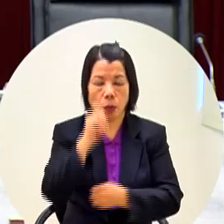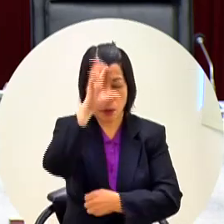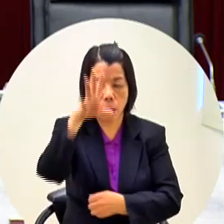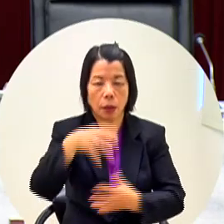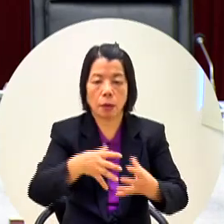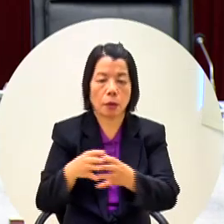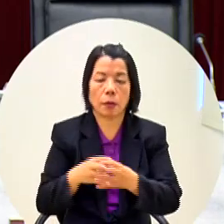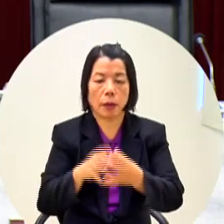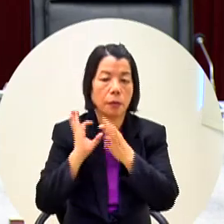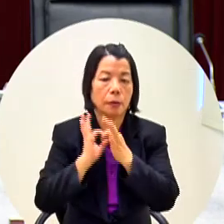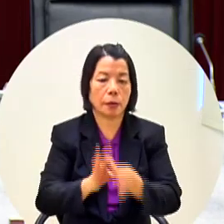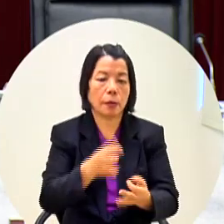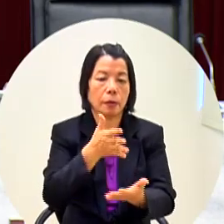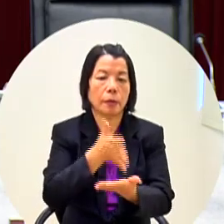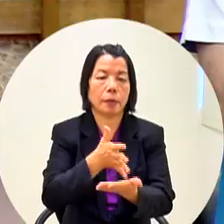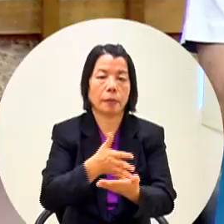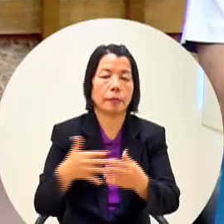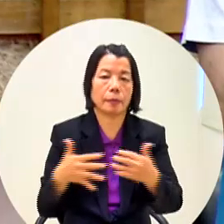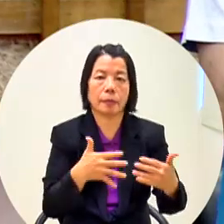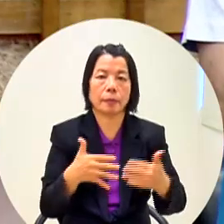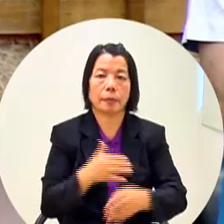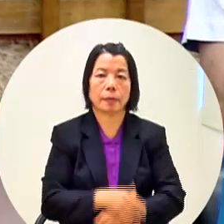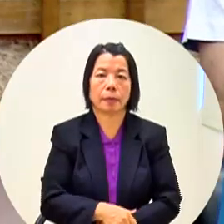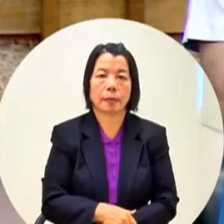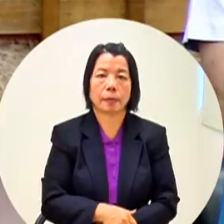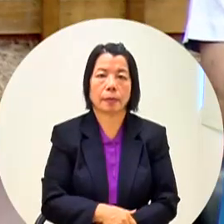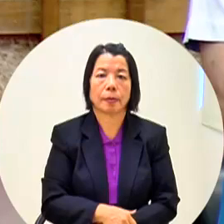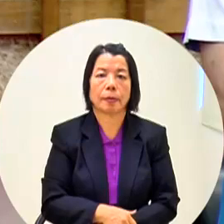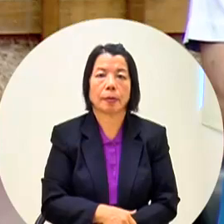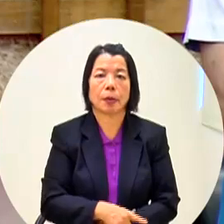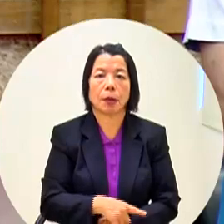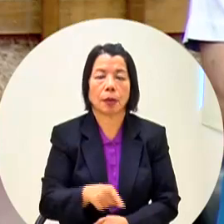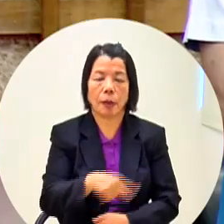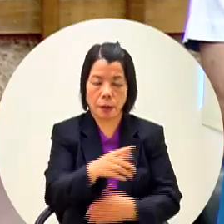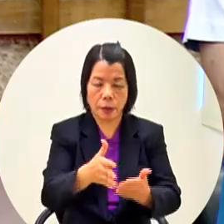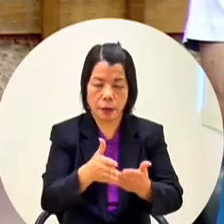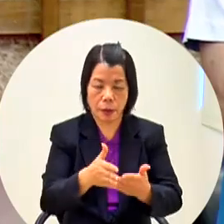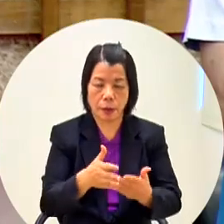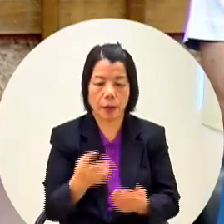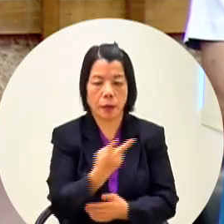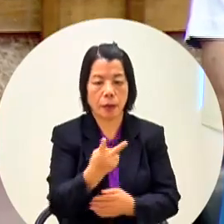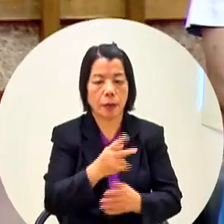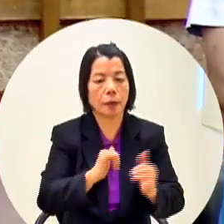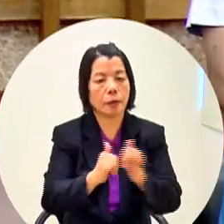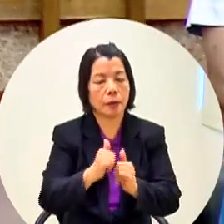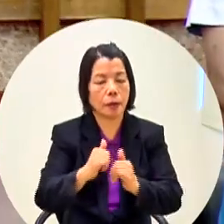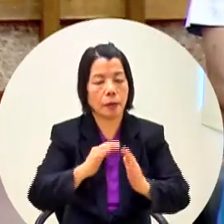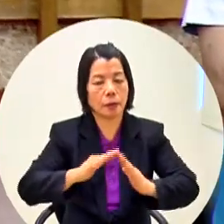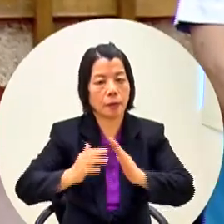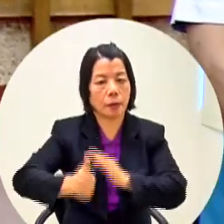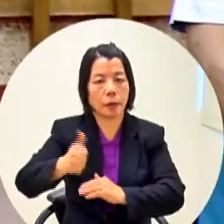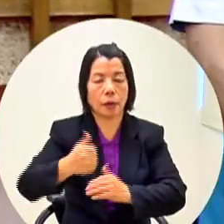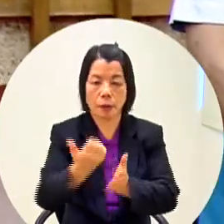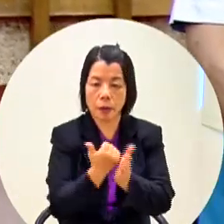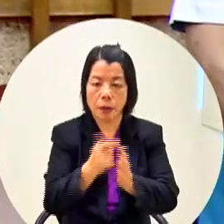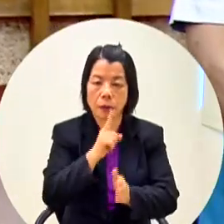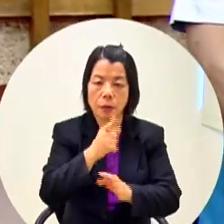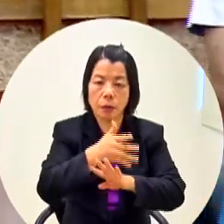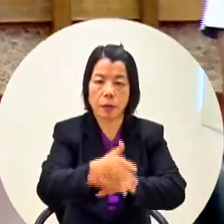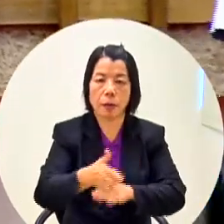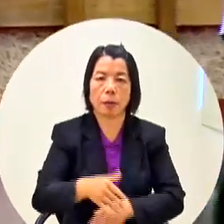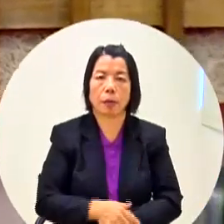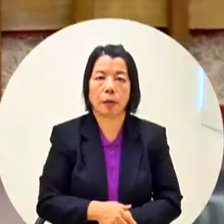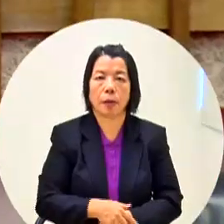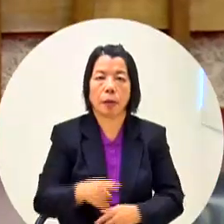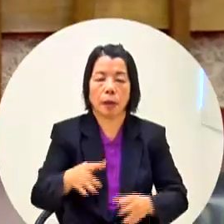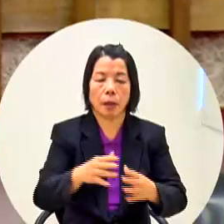请继续发言。 主席、市长和副市长，各位局处首长，各位市民朋友，刚刚提到就是你还要去桥头